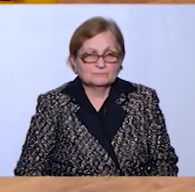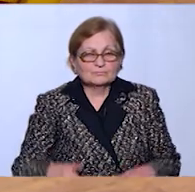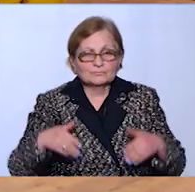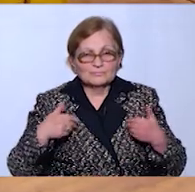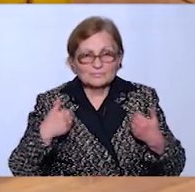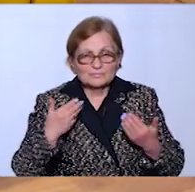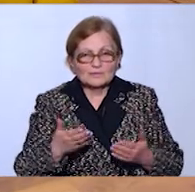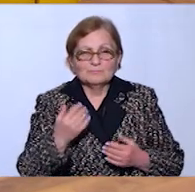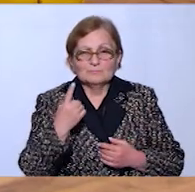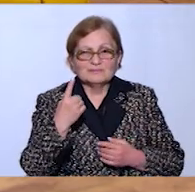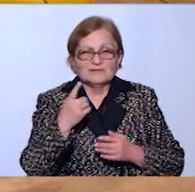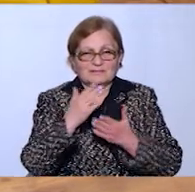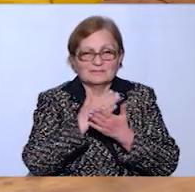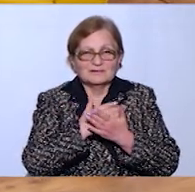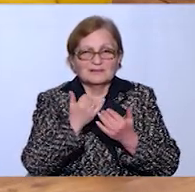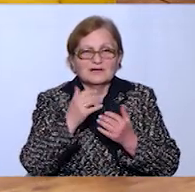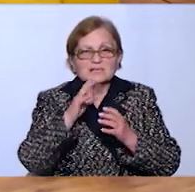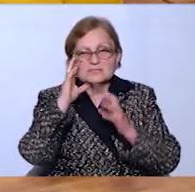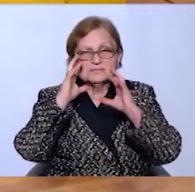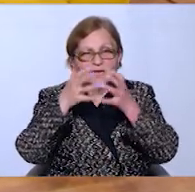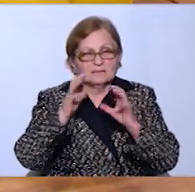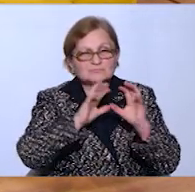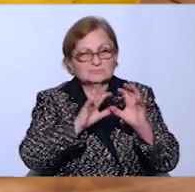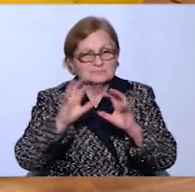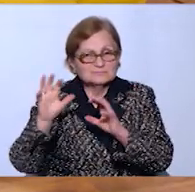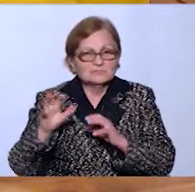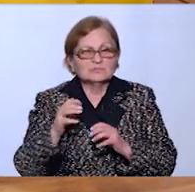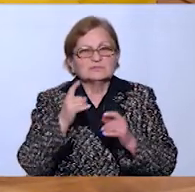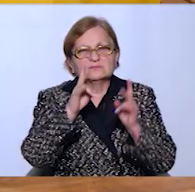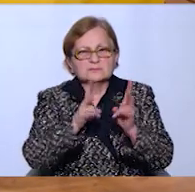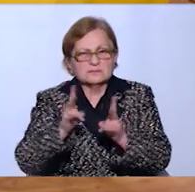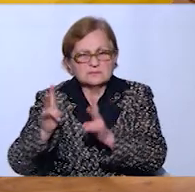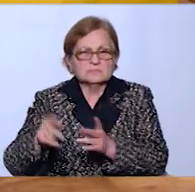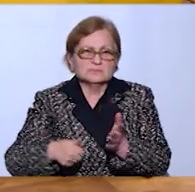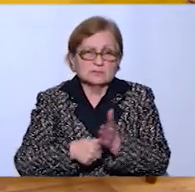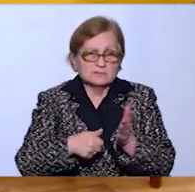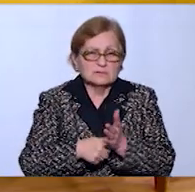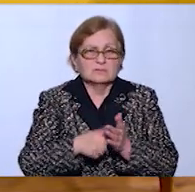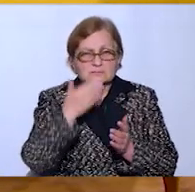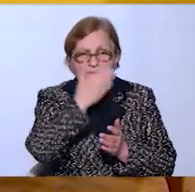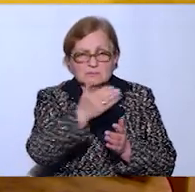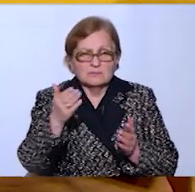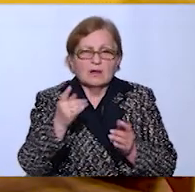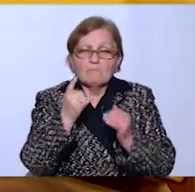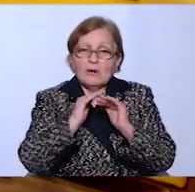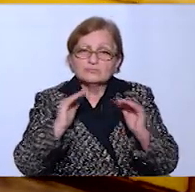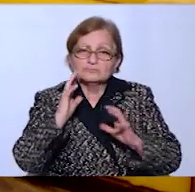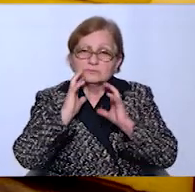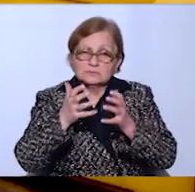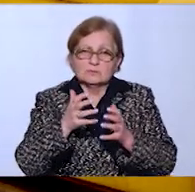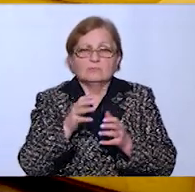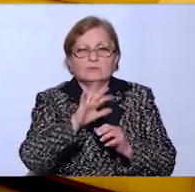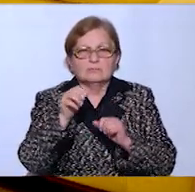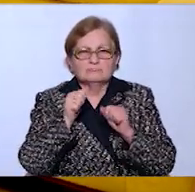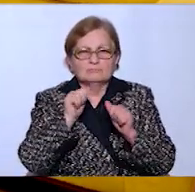დღემშვიდობისა, პირველი არხი განათლება, სახელმწიფო ზრუნვისა და ტრაფიკინგის მსხვერპლთა დაზარლებულთა დახმარების სააგენტო, გაეროს ბავშვთა ფონდი და არასამთავრობო